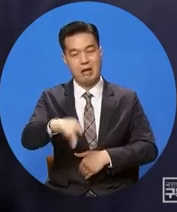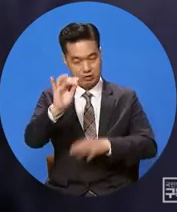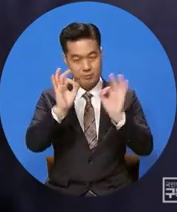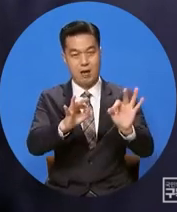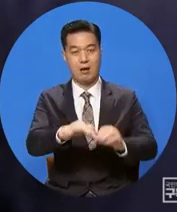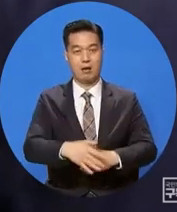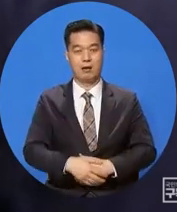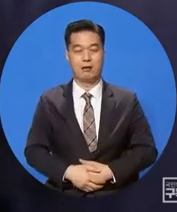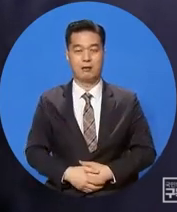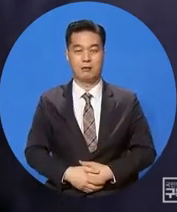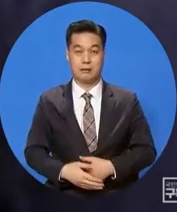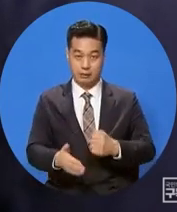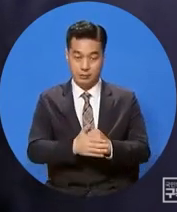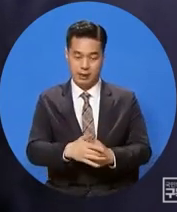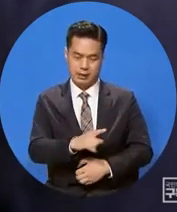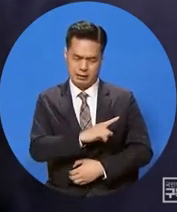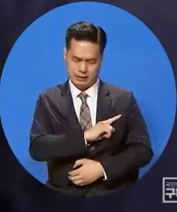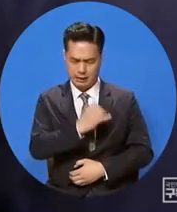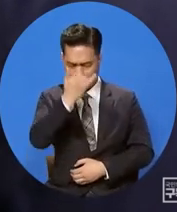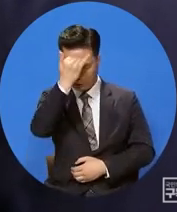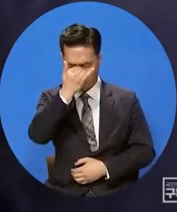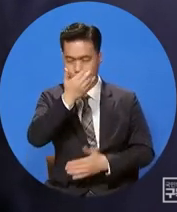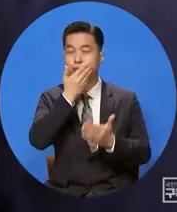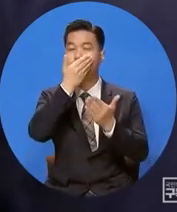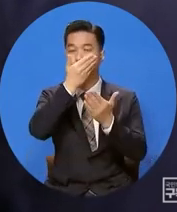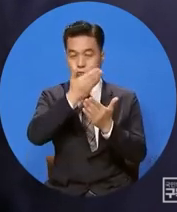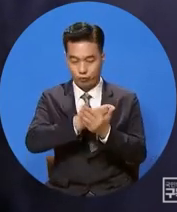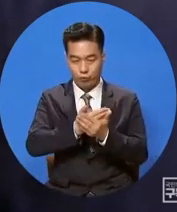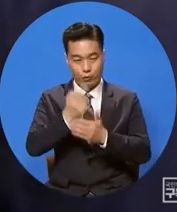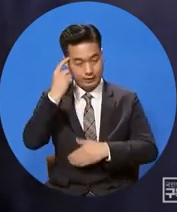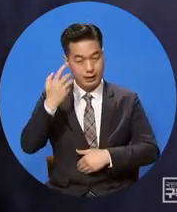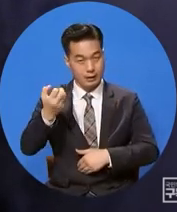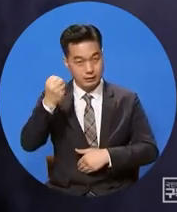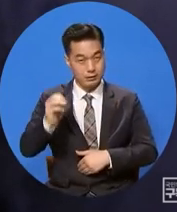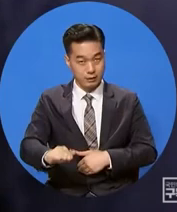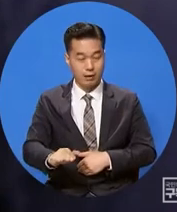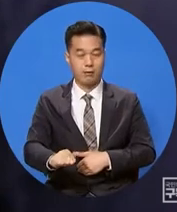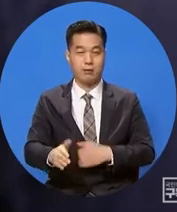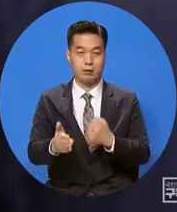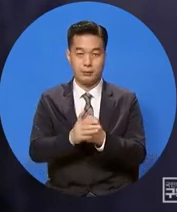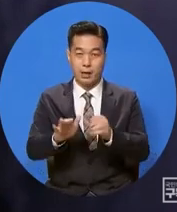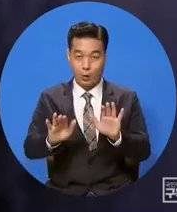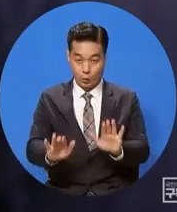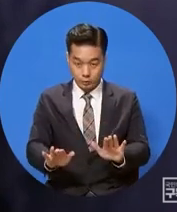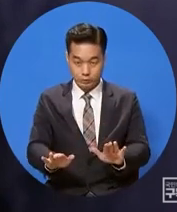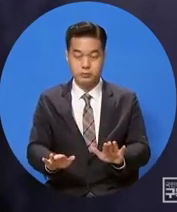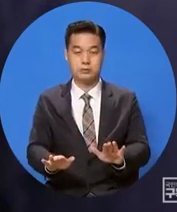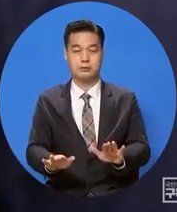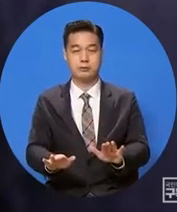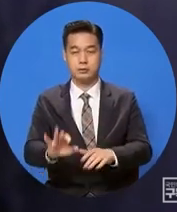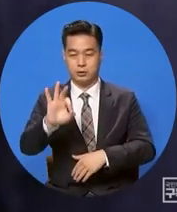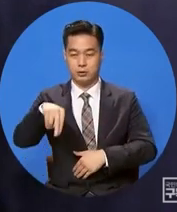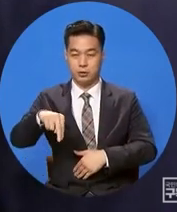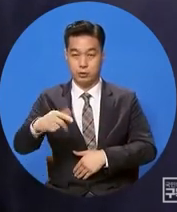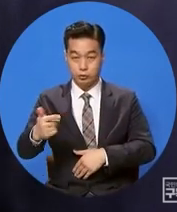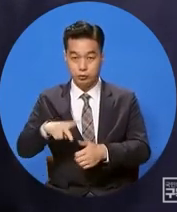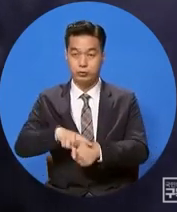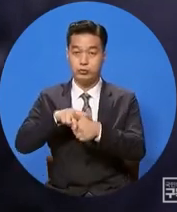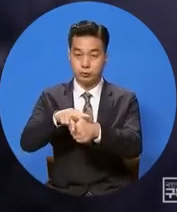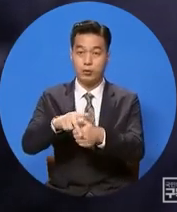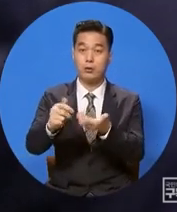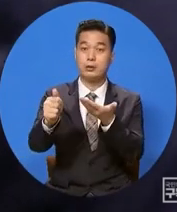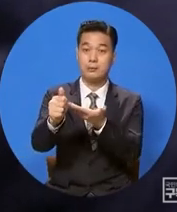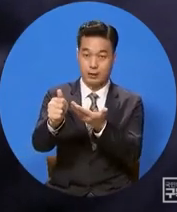없어요. 그래 가장 도덕성이 중요하다고 저는 보는데 그래서 오늘 이제 윤석열 후보님한테